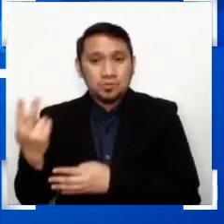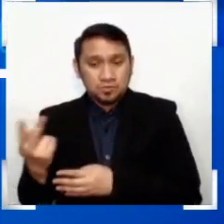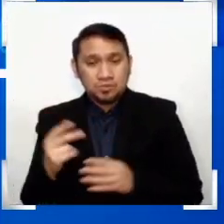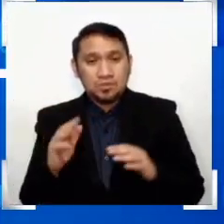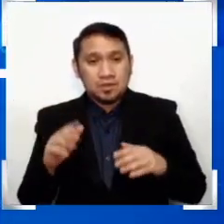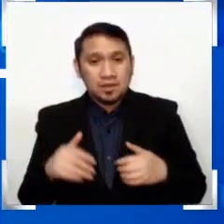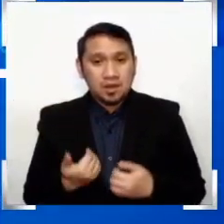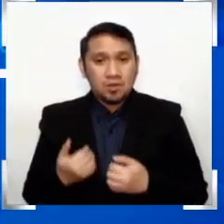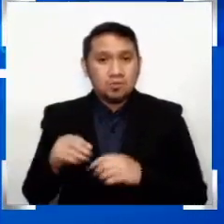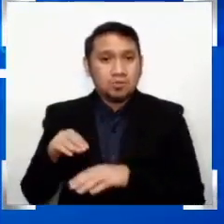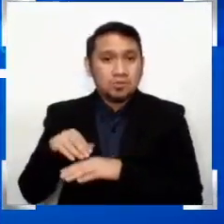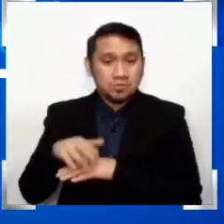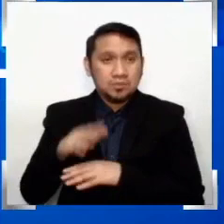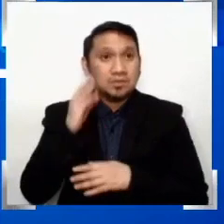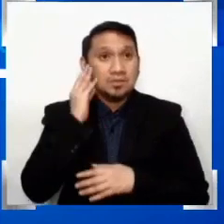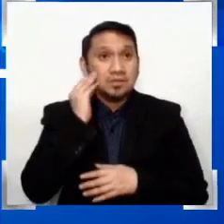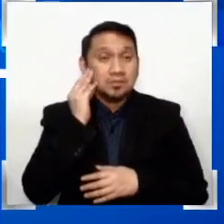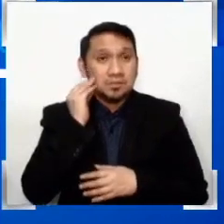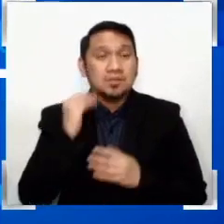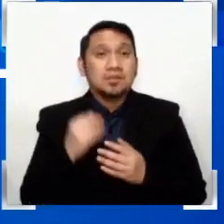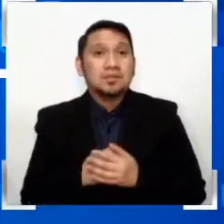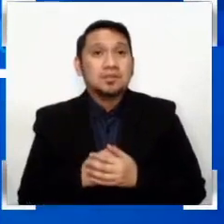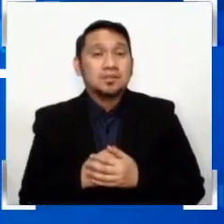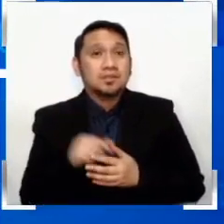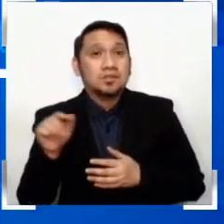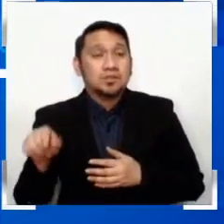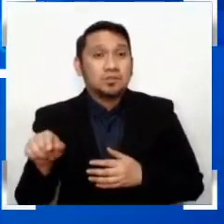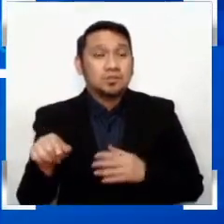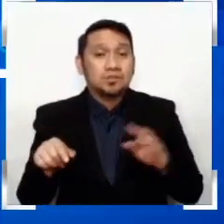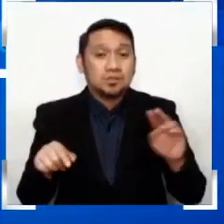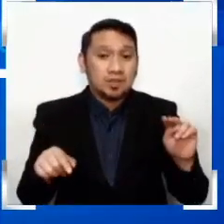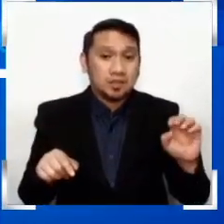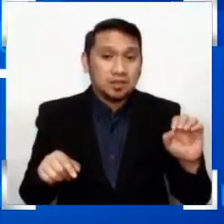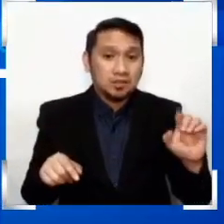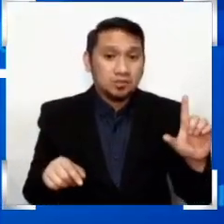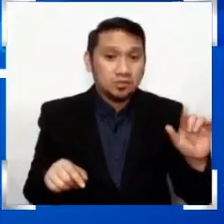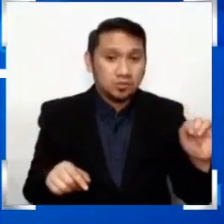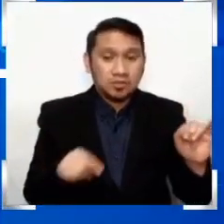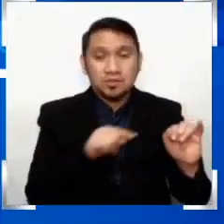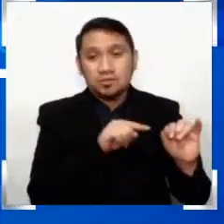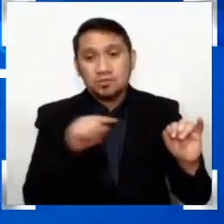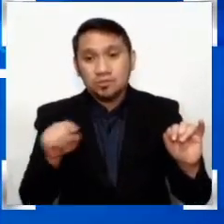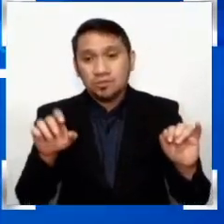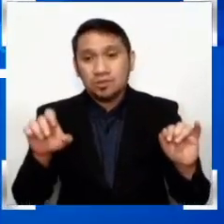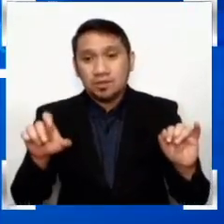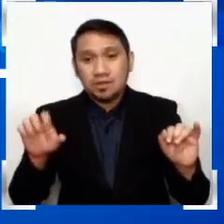mga experiences nila doon sa Noli pagdating nila sa El Fili. Para sa